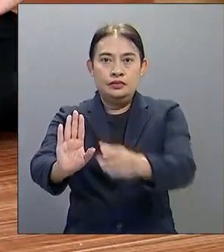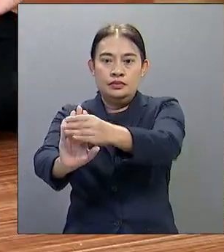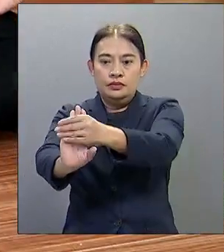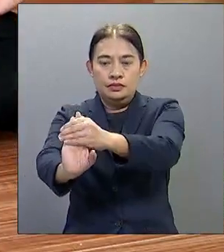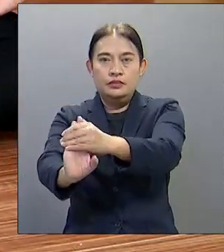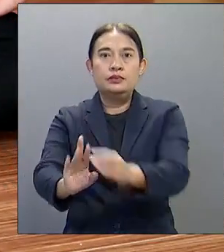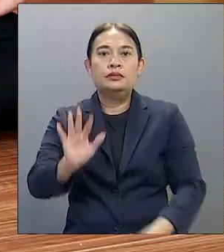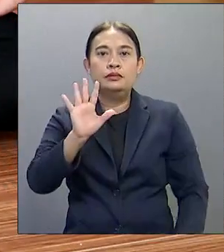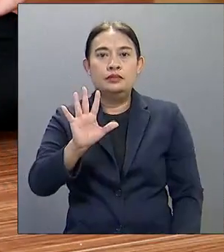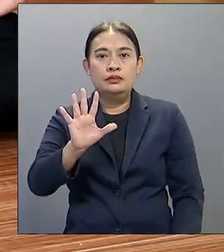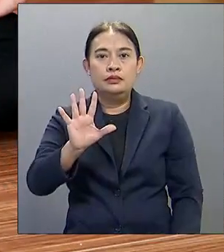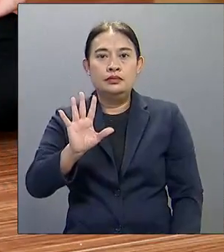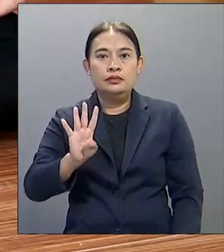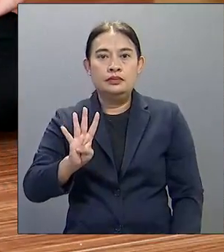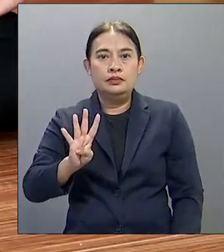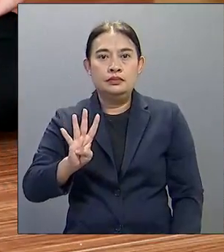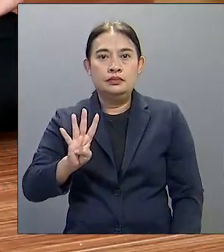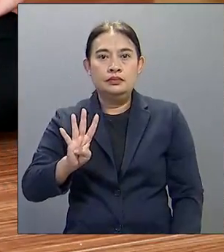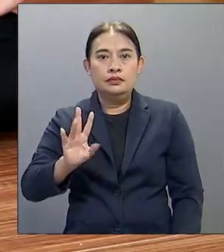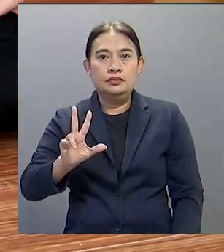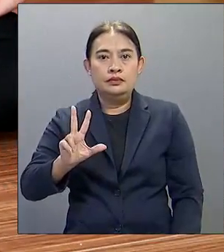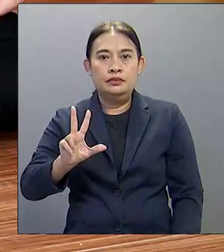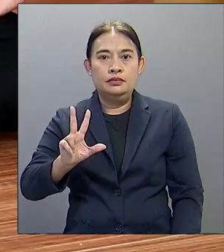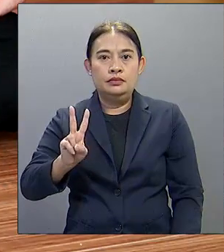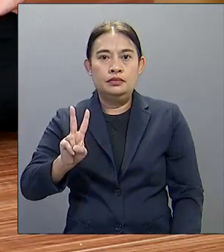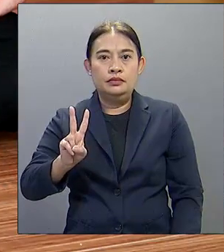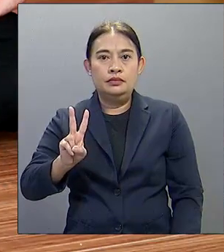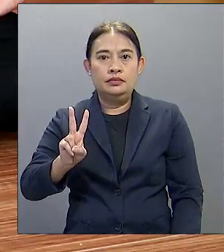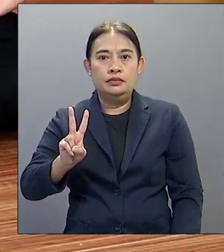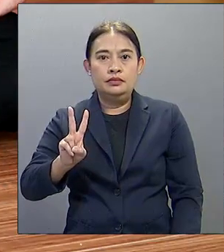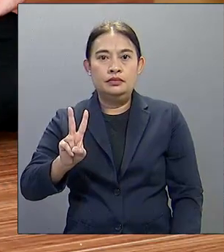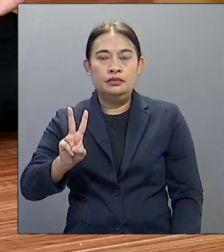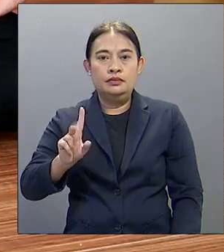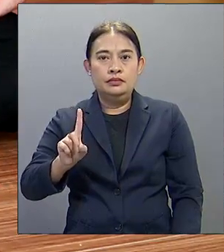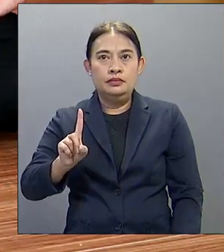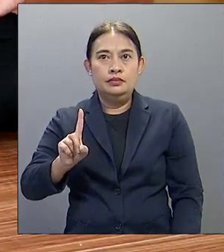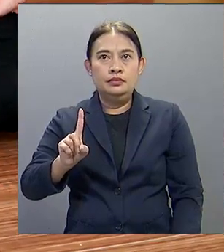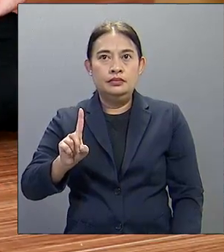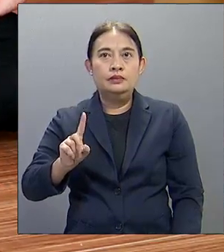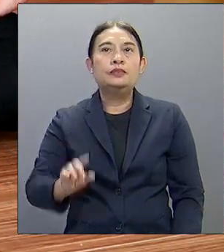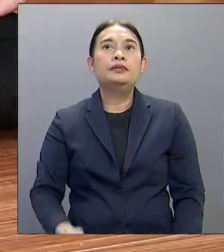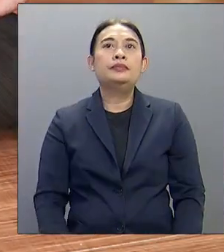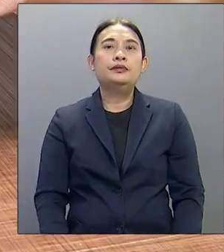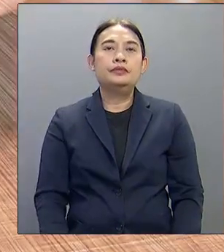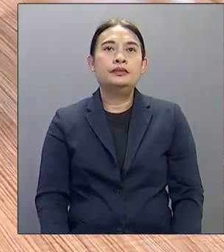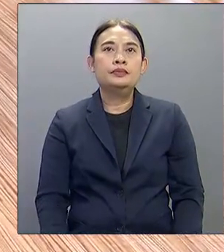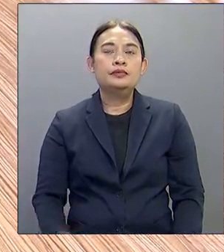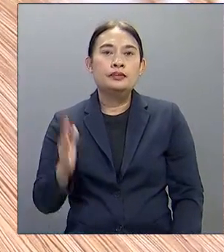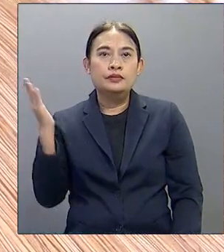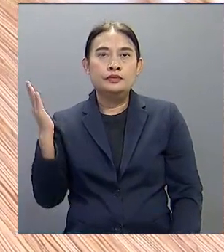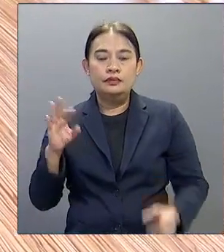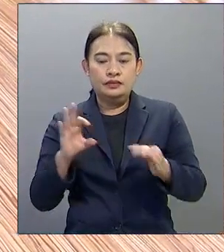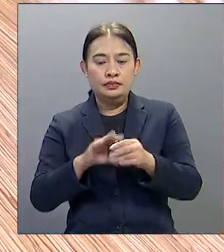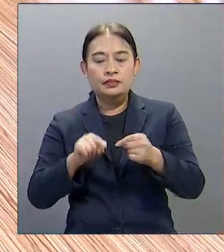5 4 3 21ท่านี้นะครับชื่อว่าดัดต